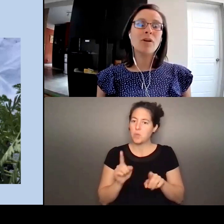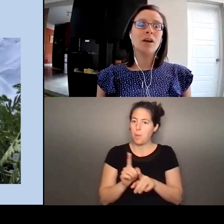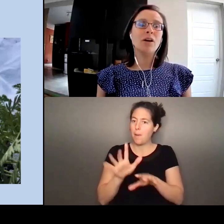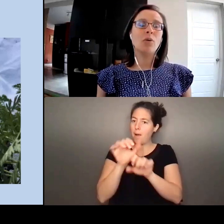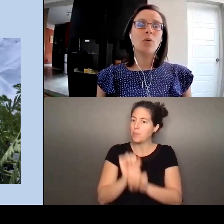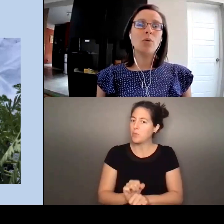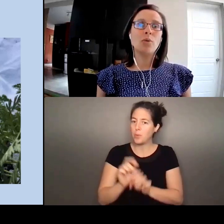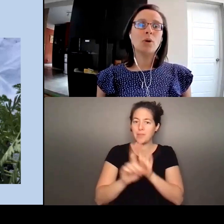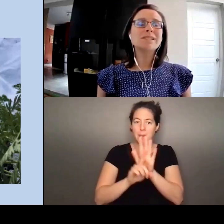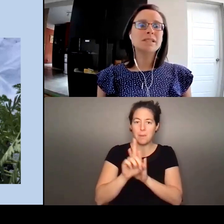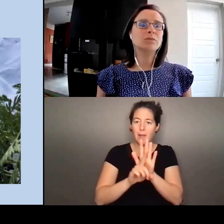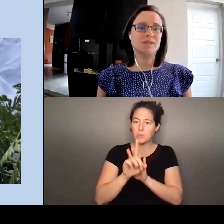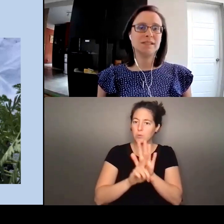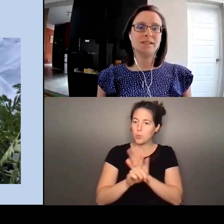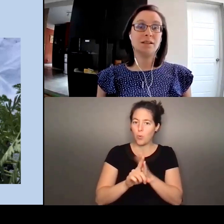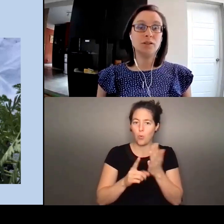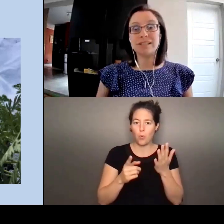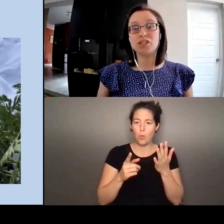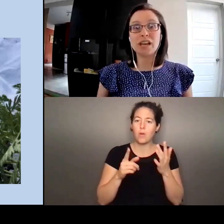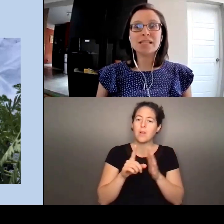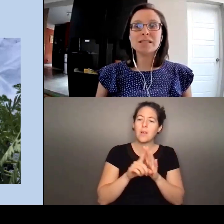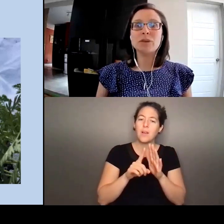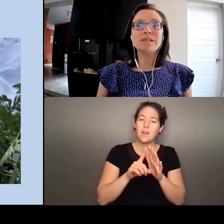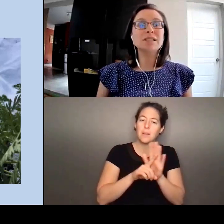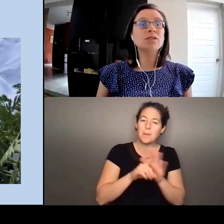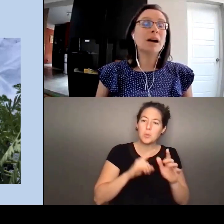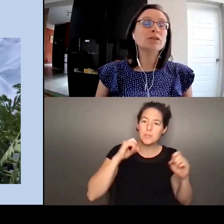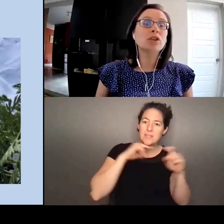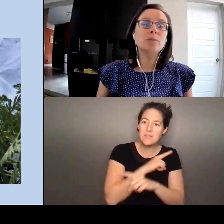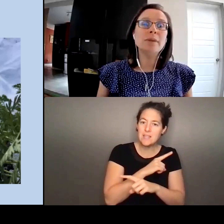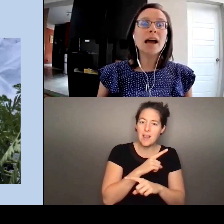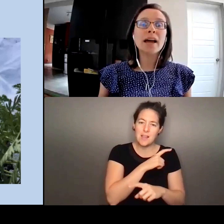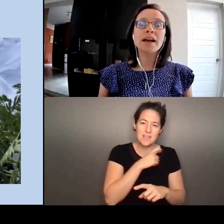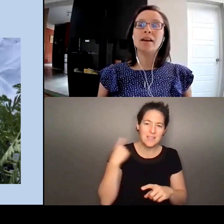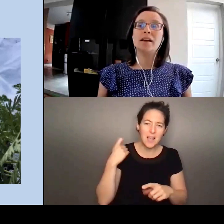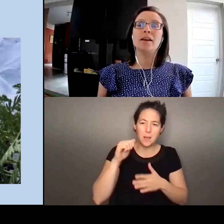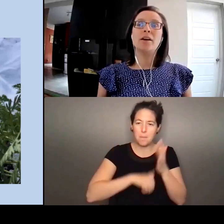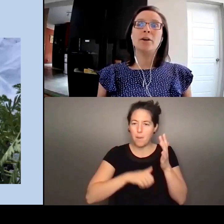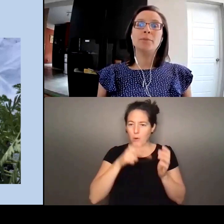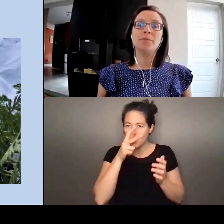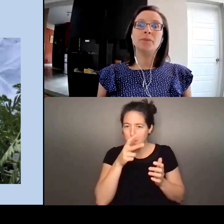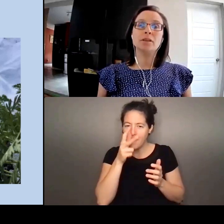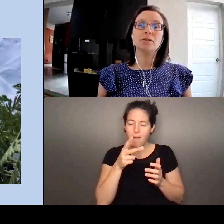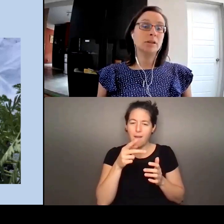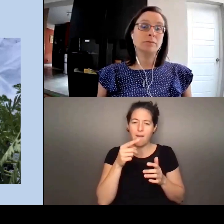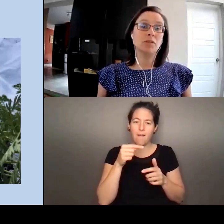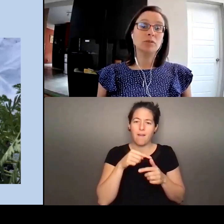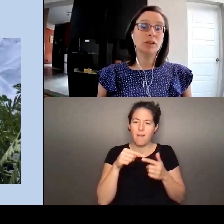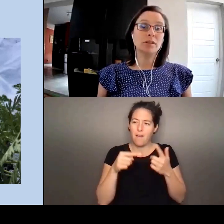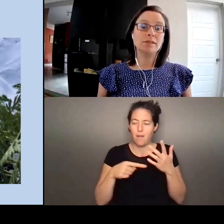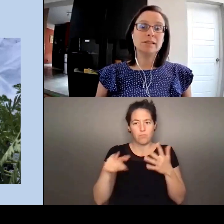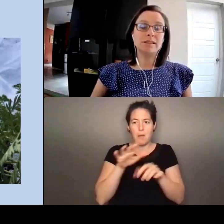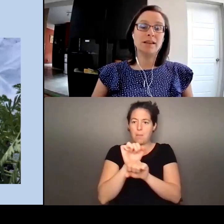fond, aux conditions difficiles de sécheresse, mais aussi de manque de lumière. Oui,